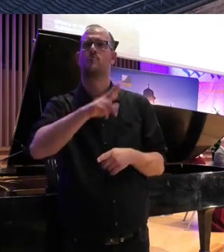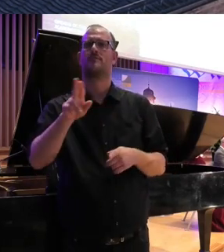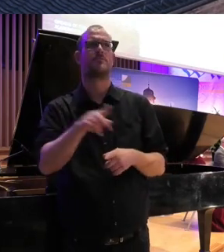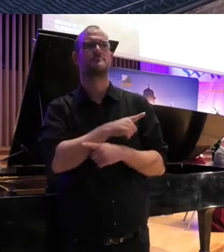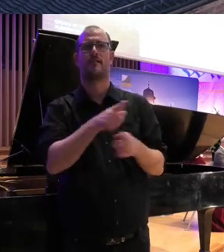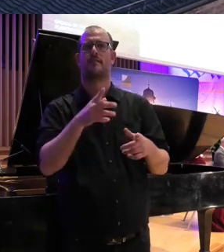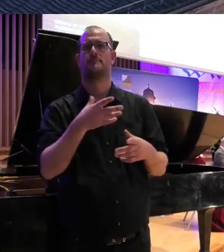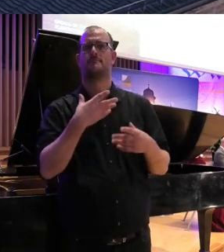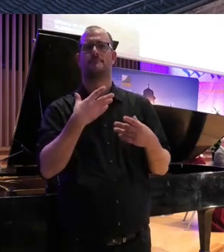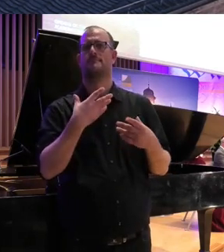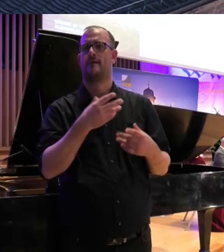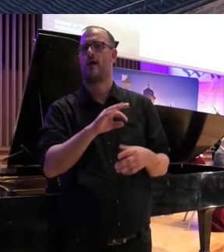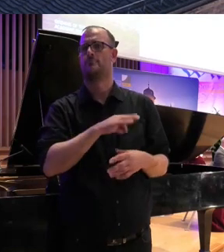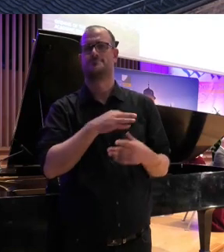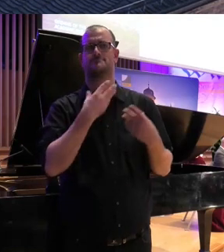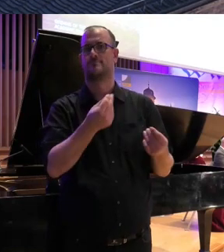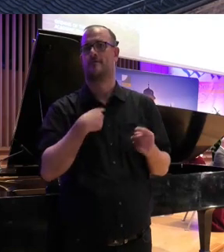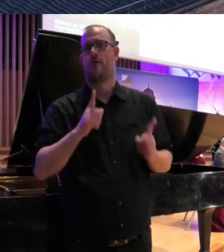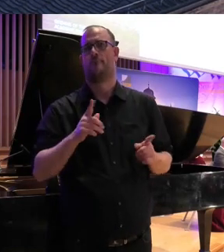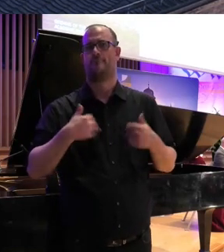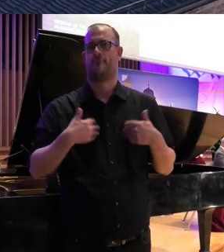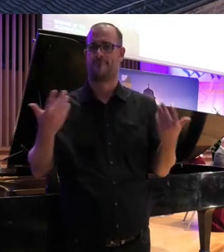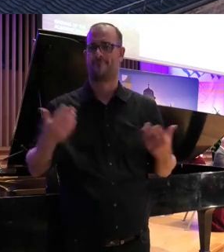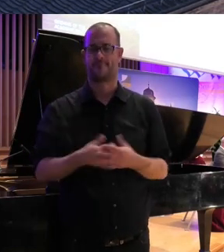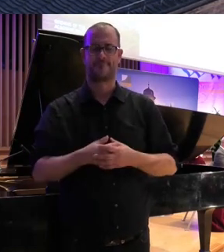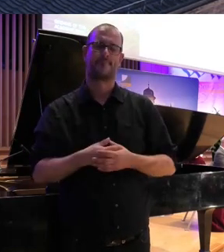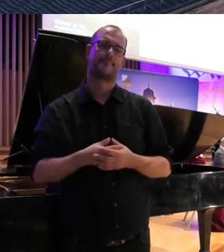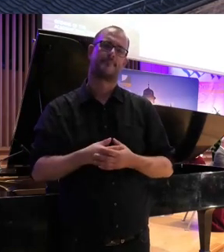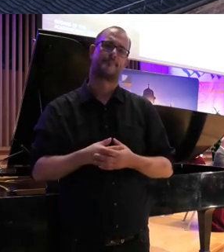Ja. Hat mich auch sehr gefreut. Und